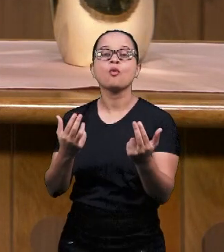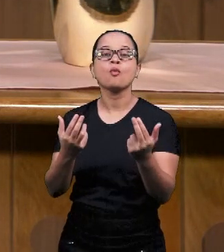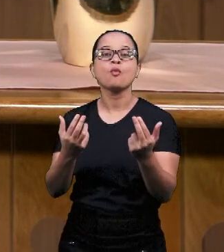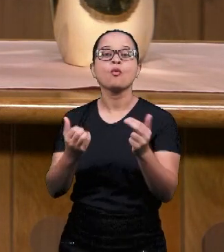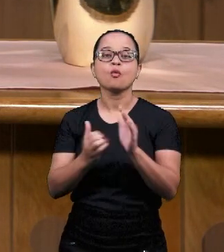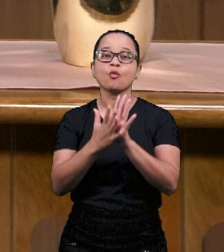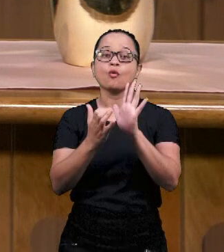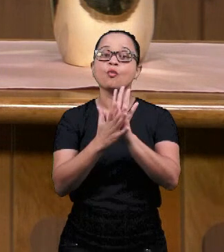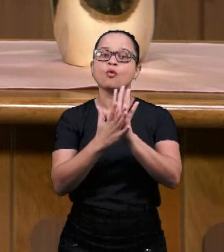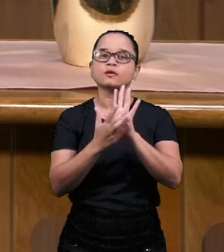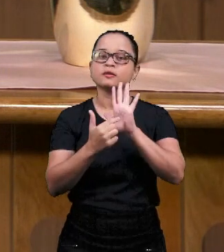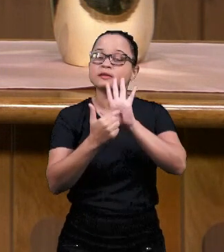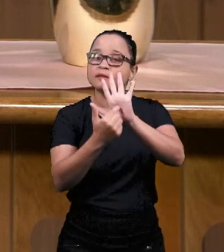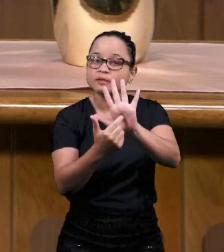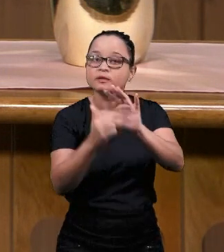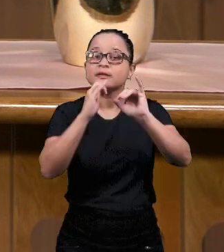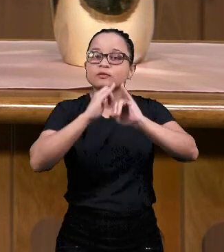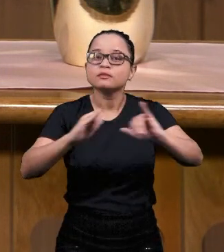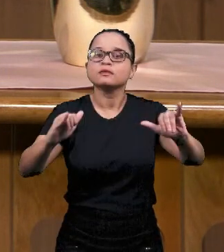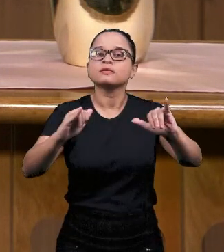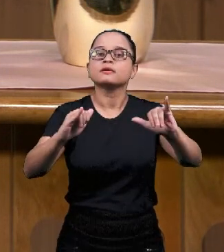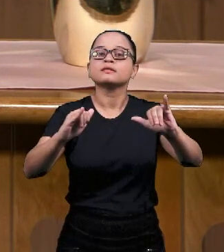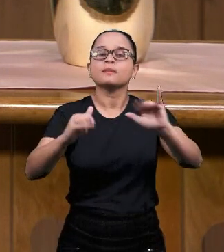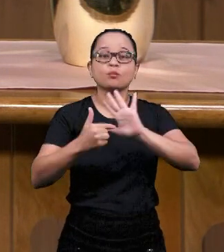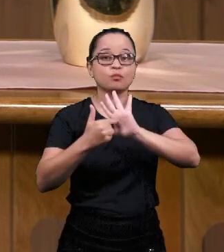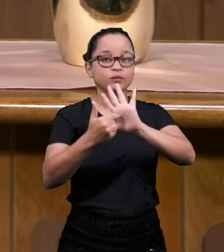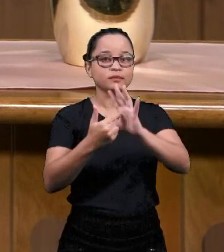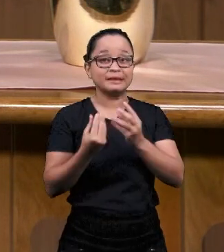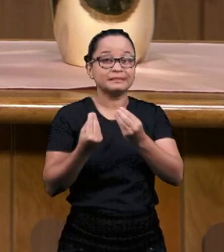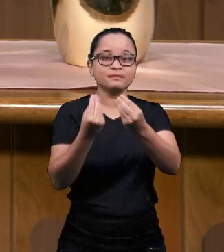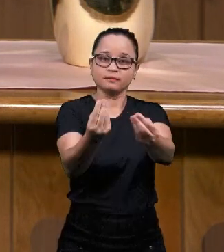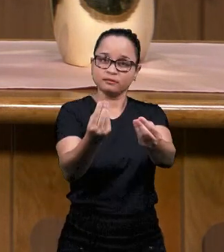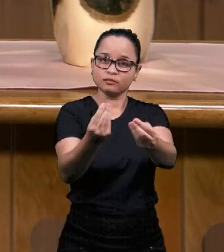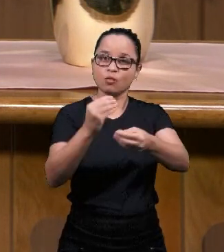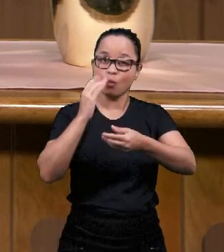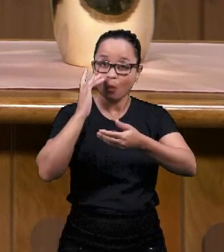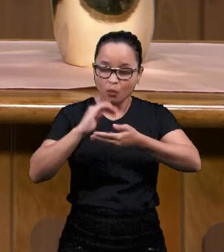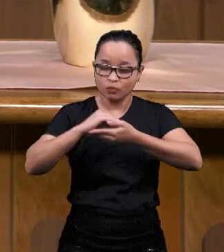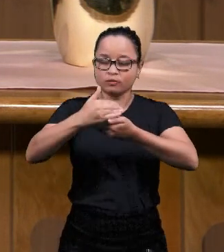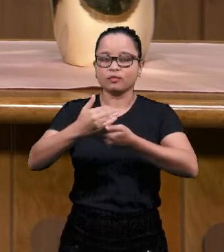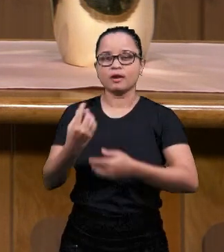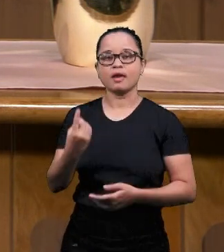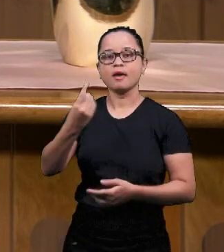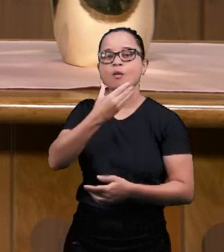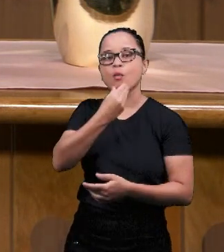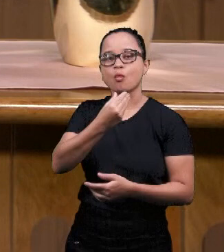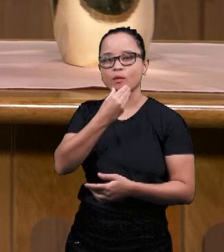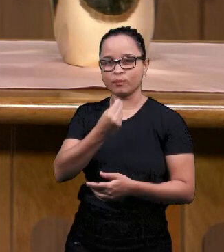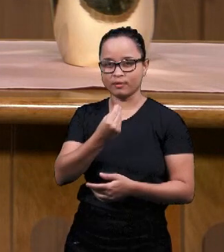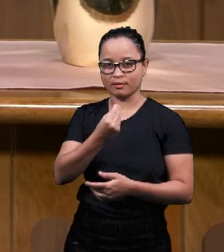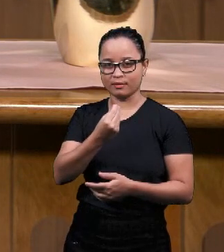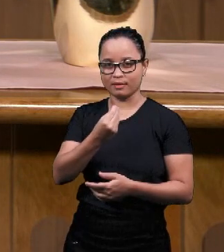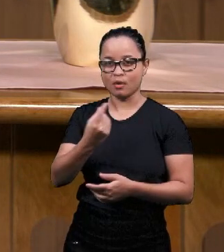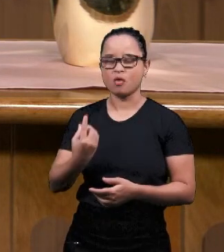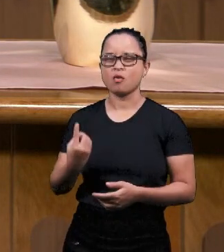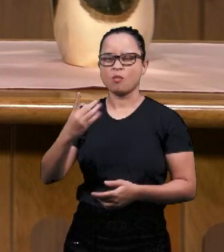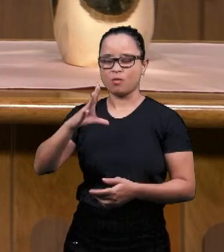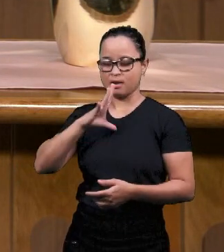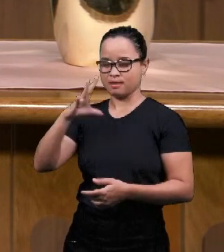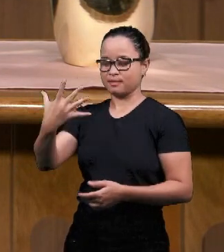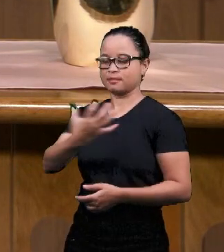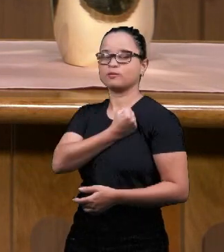церкви сегодня, Он представляет это сокровище церкви своей. Один человек –